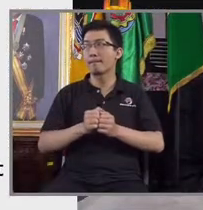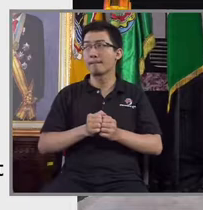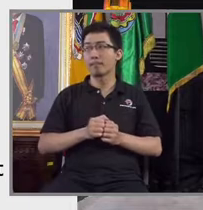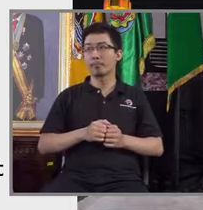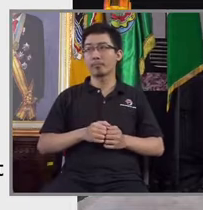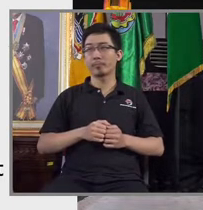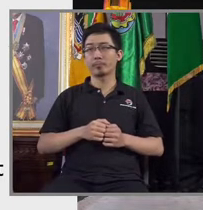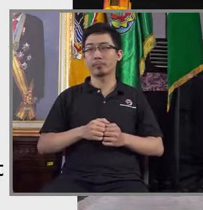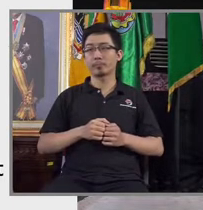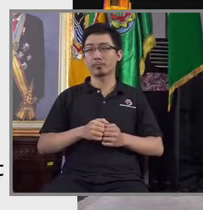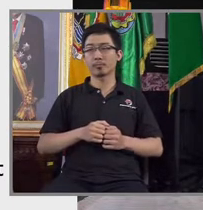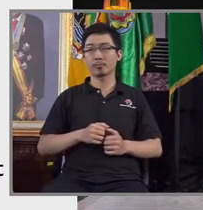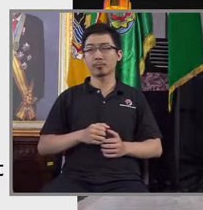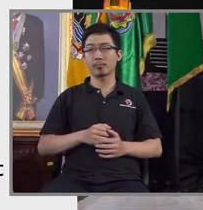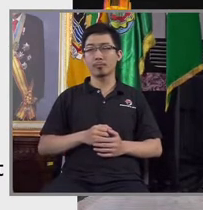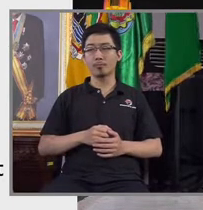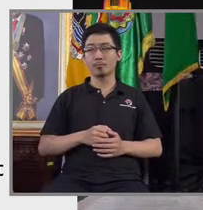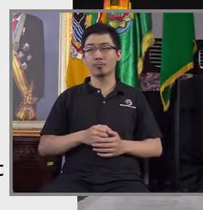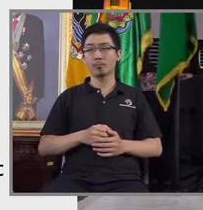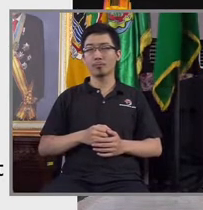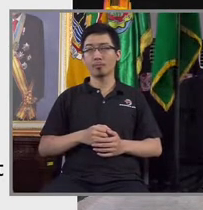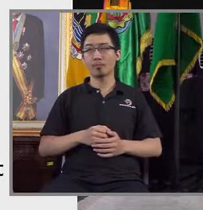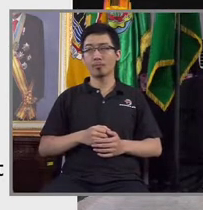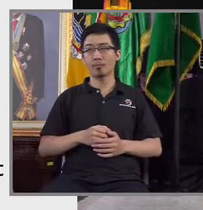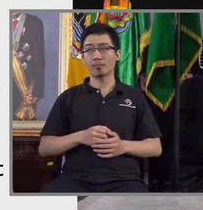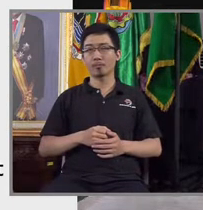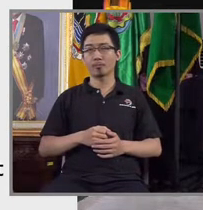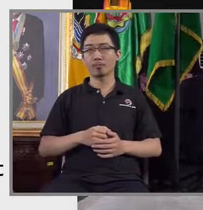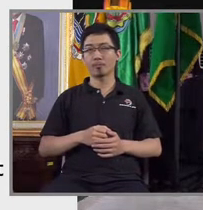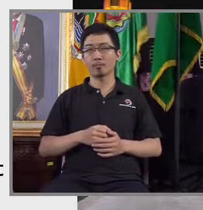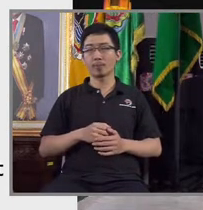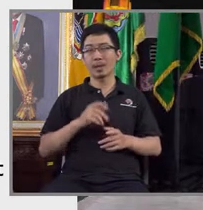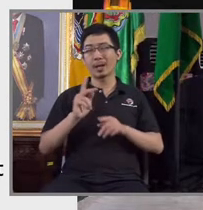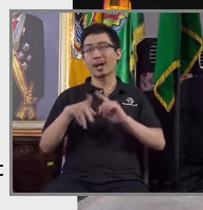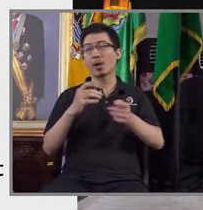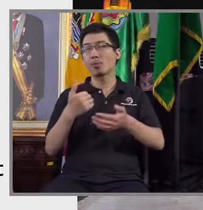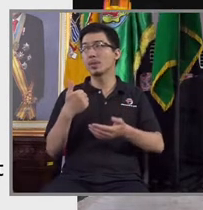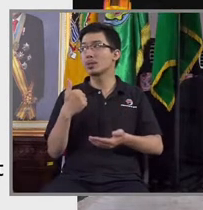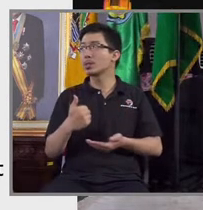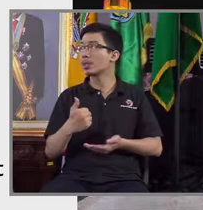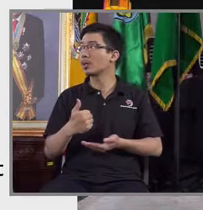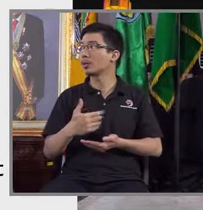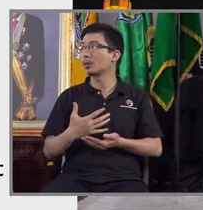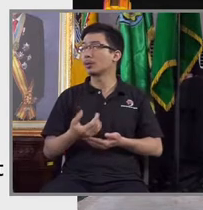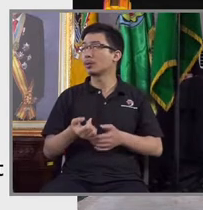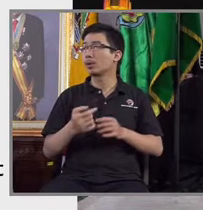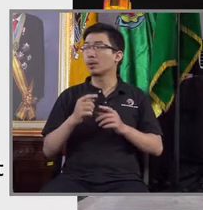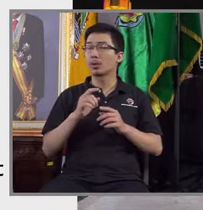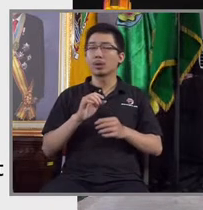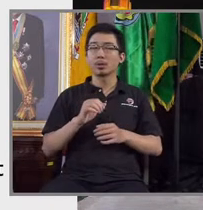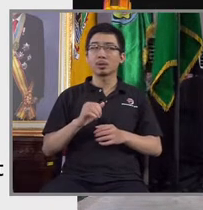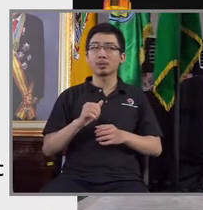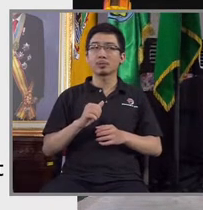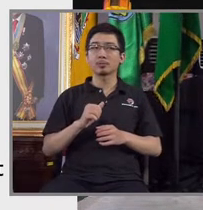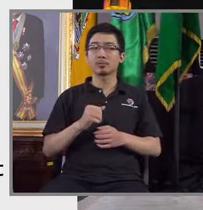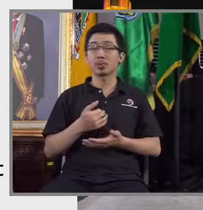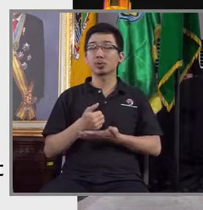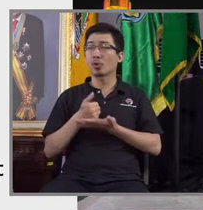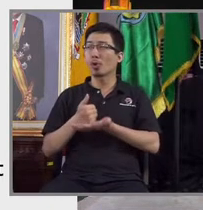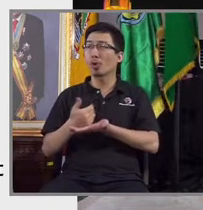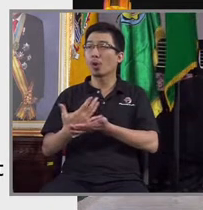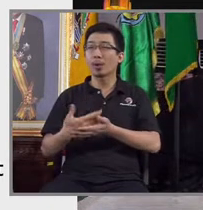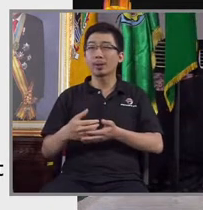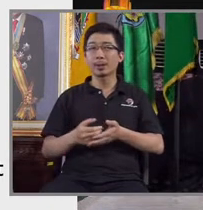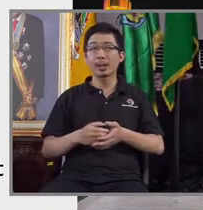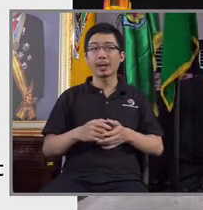dan sampai Wirosari Blora ya Dan ini kalau bisa tol bisa disambungkan di Purwodadi lewat Godong